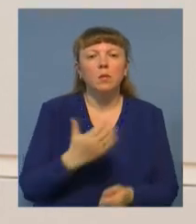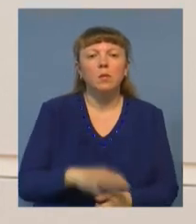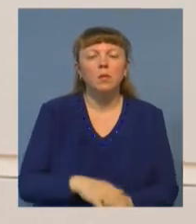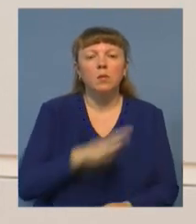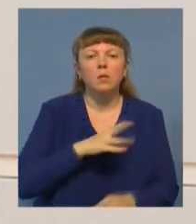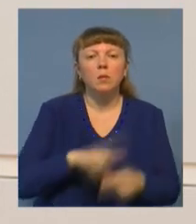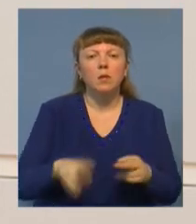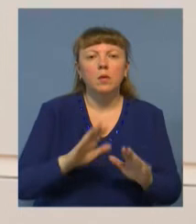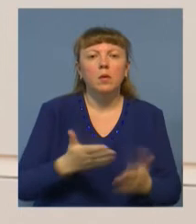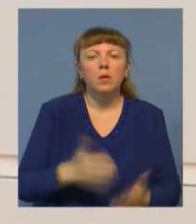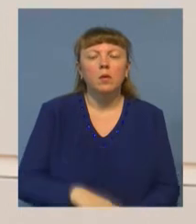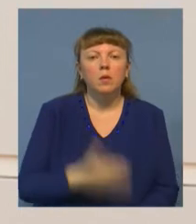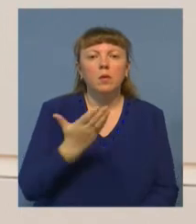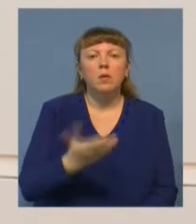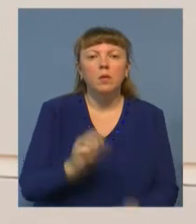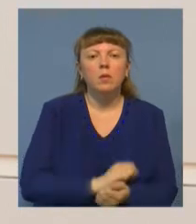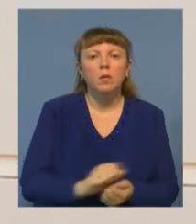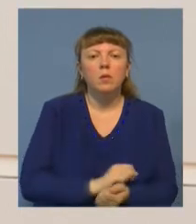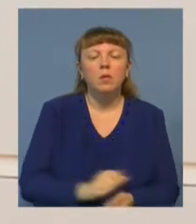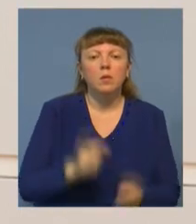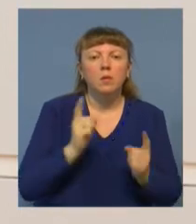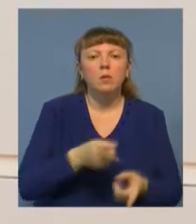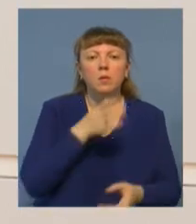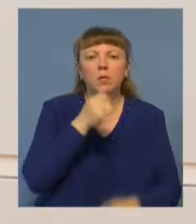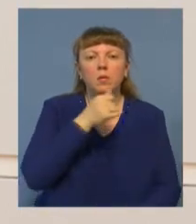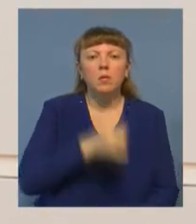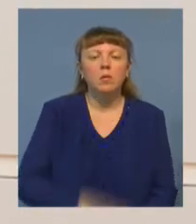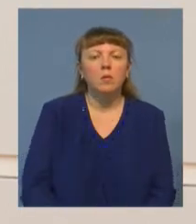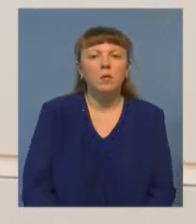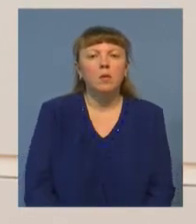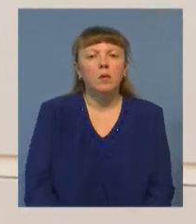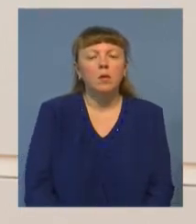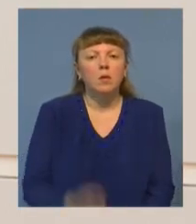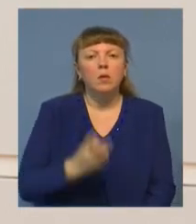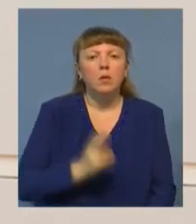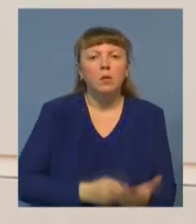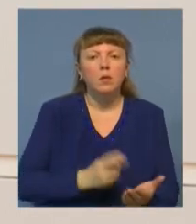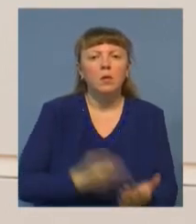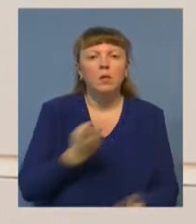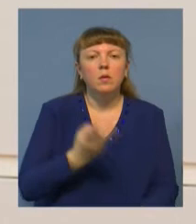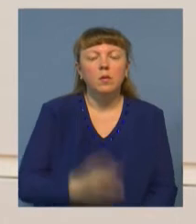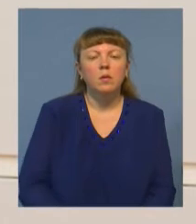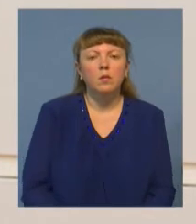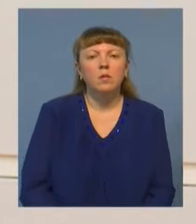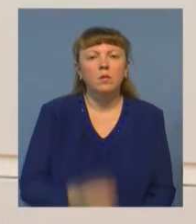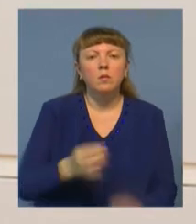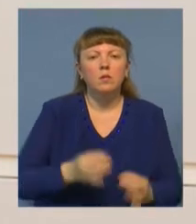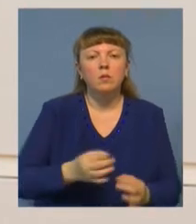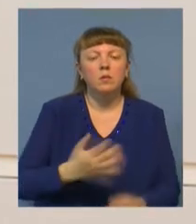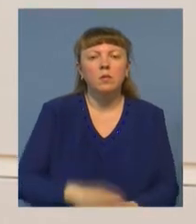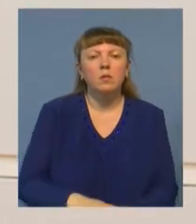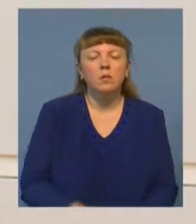был утерян, и выдача этого документа в настоящее время невозможна. То есть нужно доказать, да, в судебном порядке, что